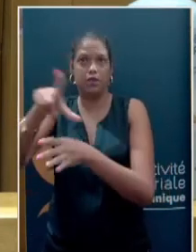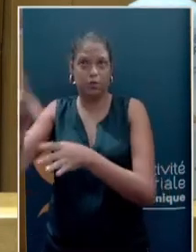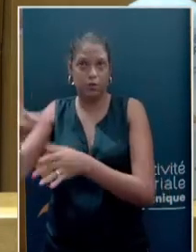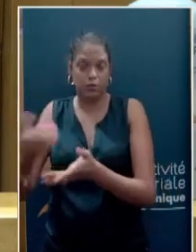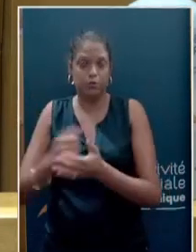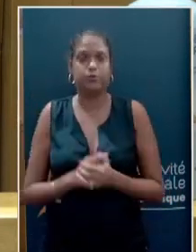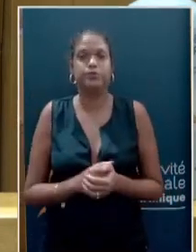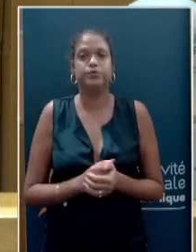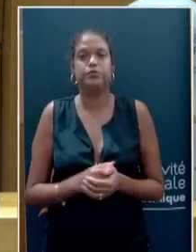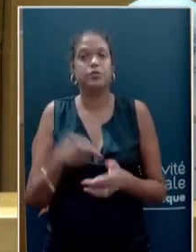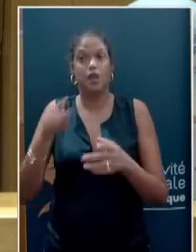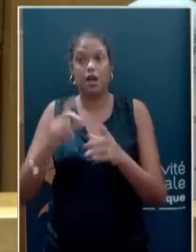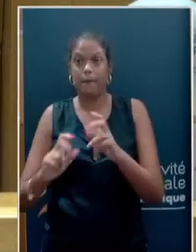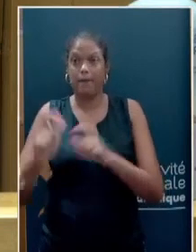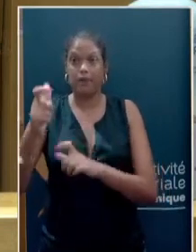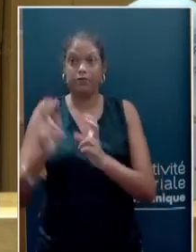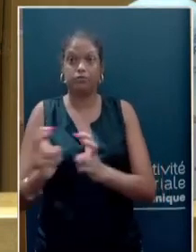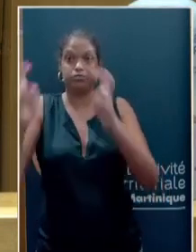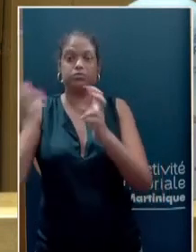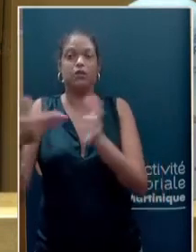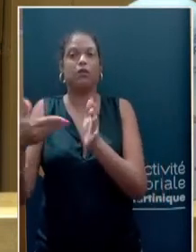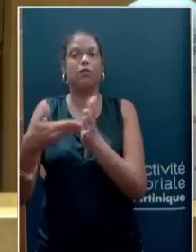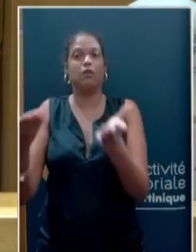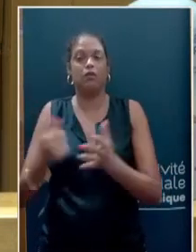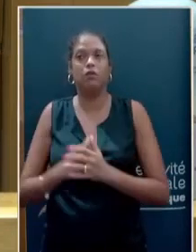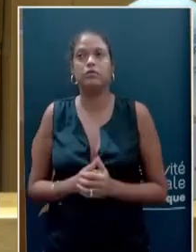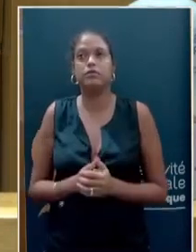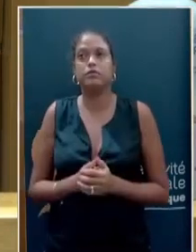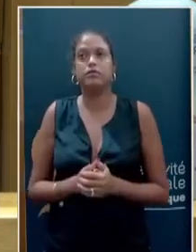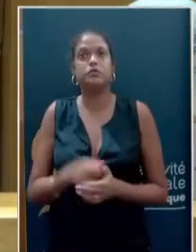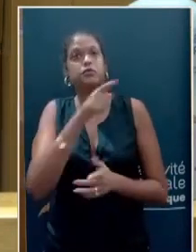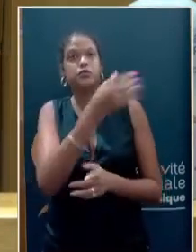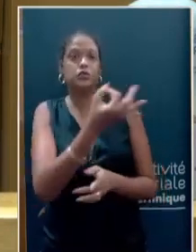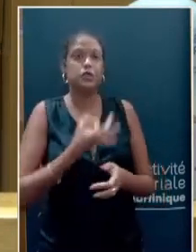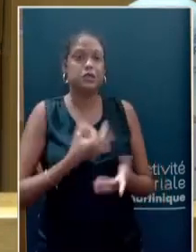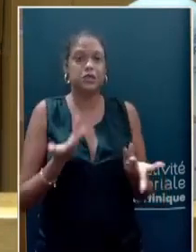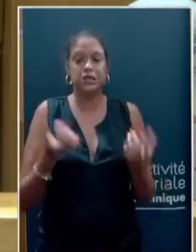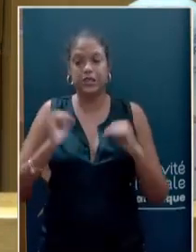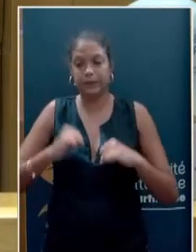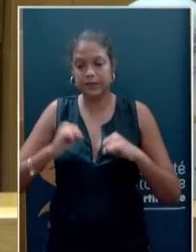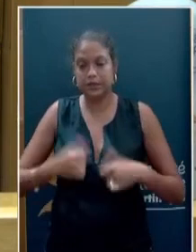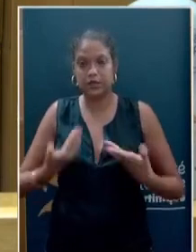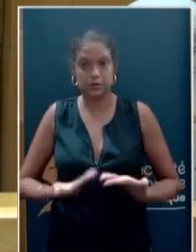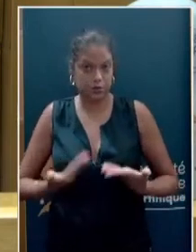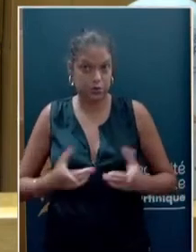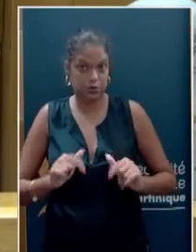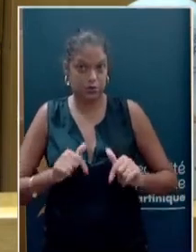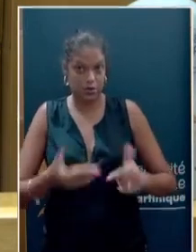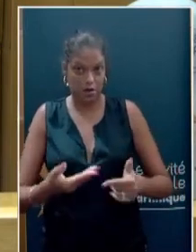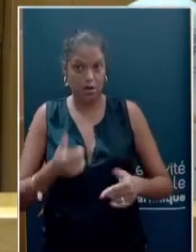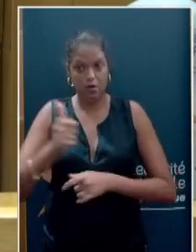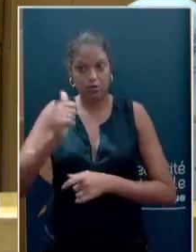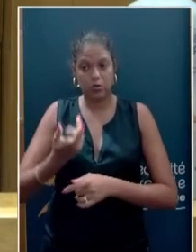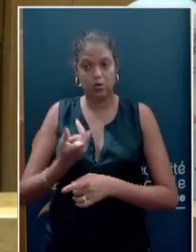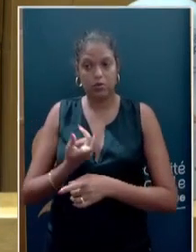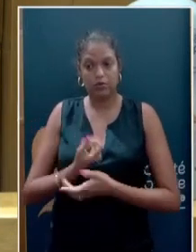vous explosez. Vous explosez parce que vous dites, bon, vous avez une capacité d'autofinancement importante, mais si